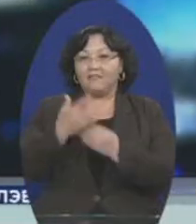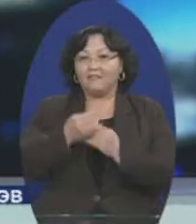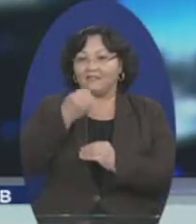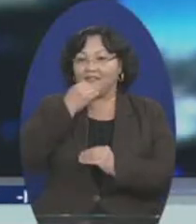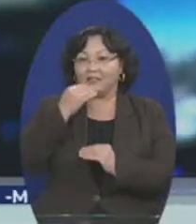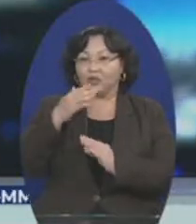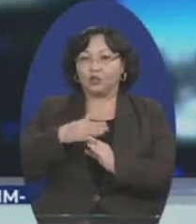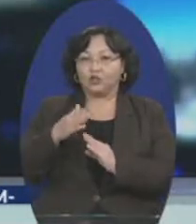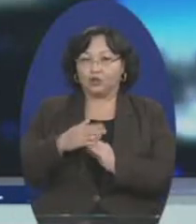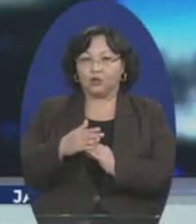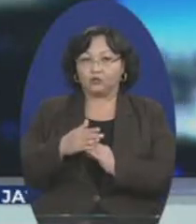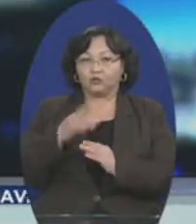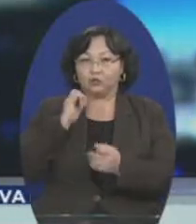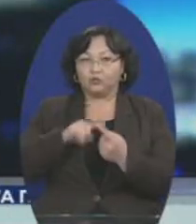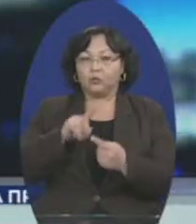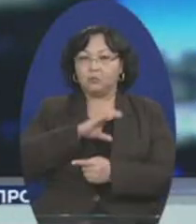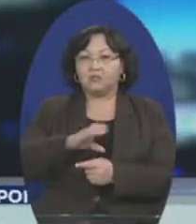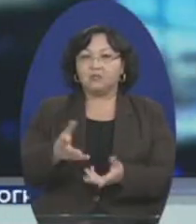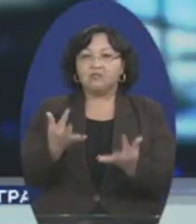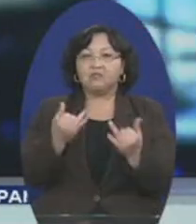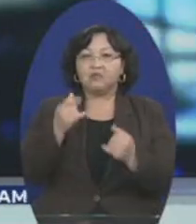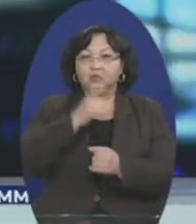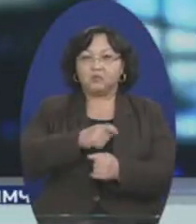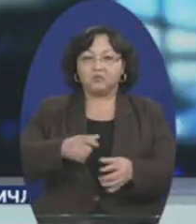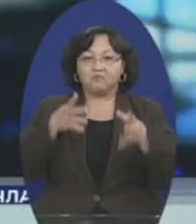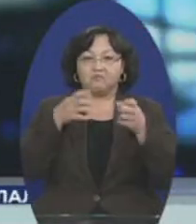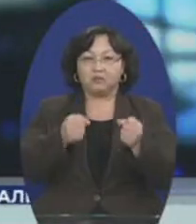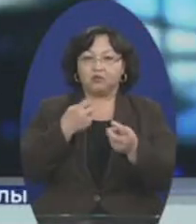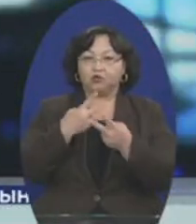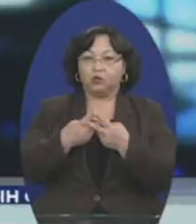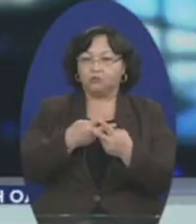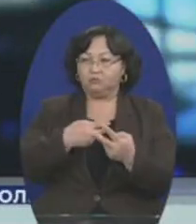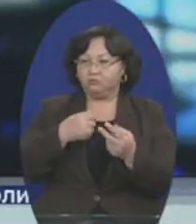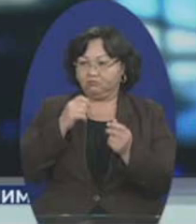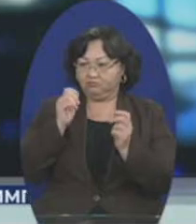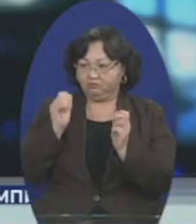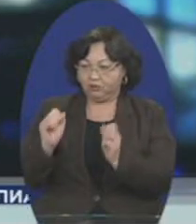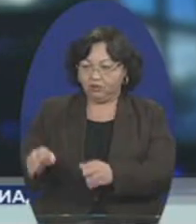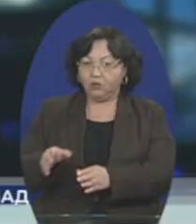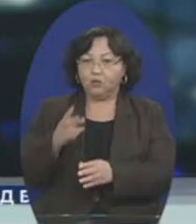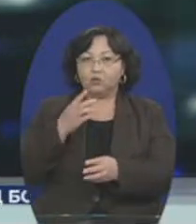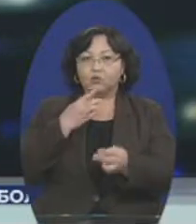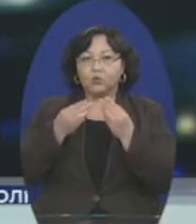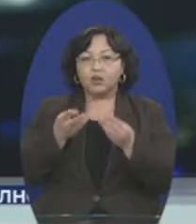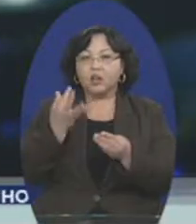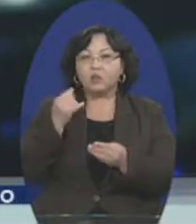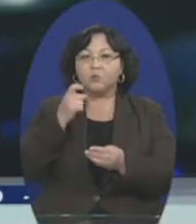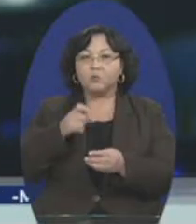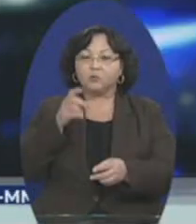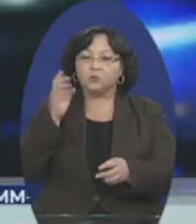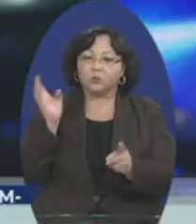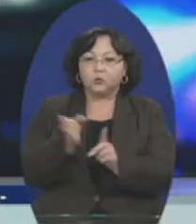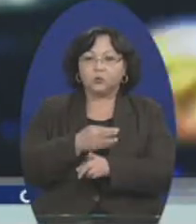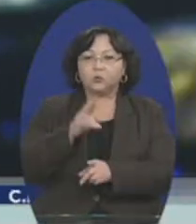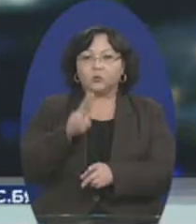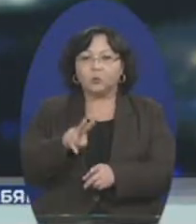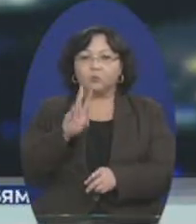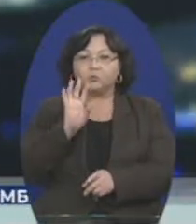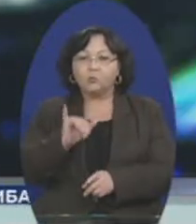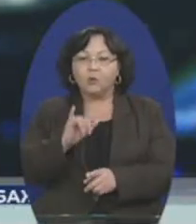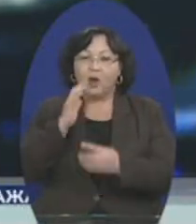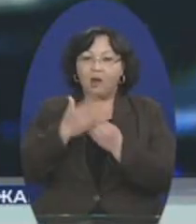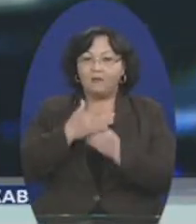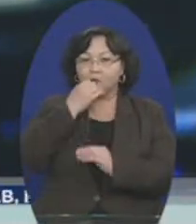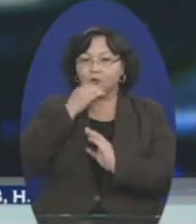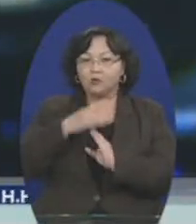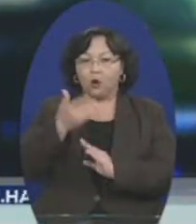хайртай тэмцэх газар хитэн хүнийг барьж хорж шүүх хитэн хүнд ял шитгэл оногдуулах гэх мэт явц үзүүлэлтүүдээр авилгатай хийх тэмцлийг